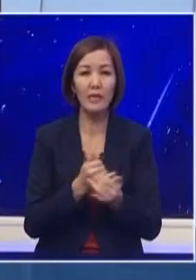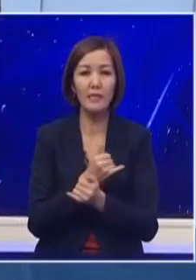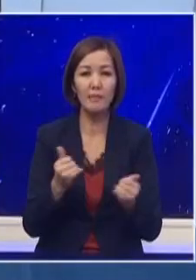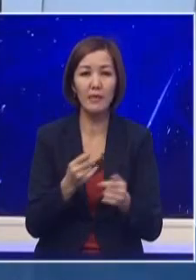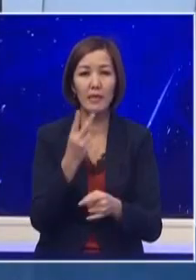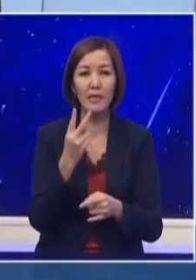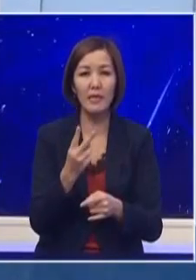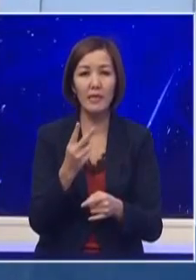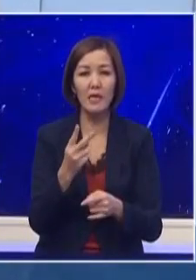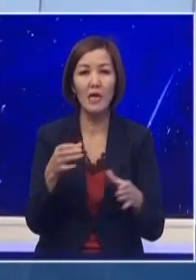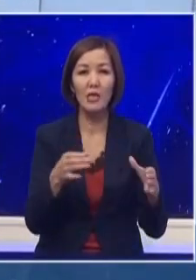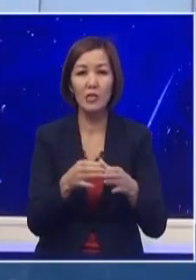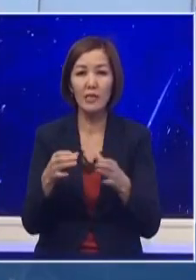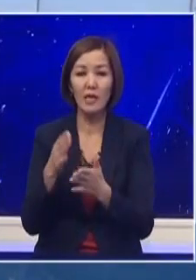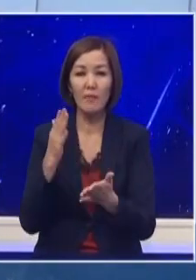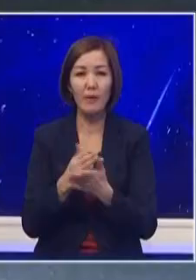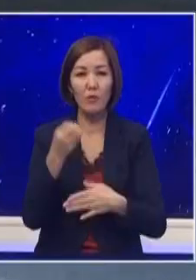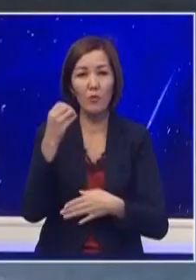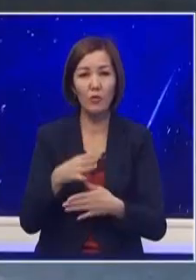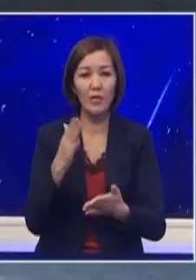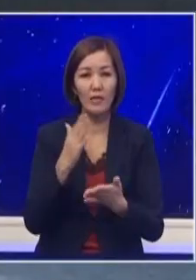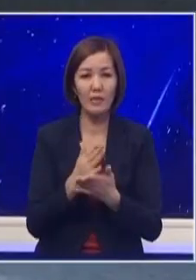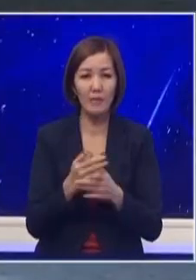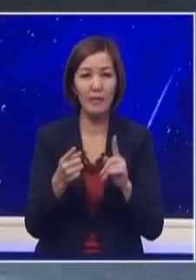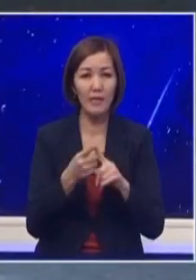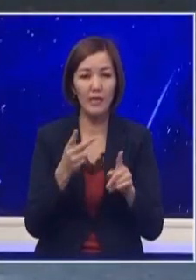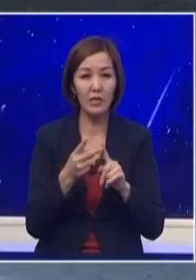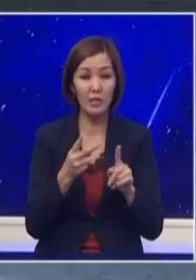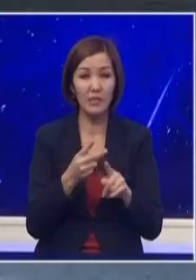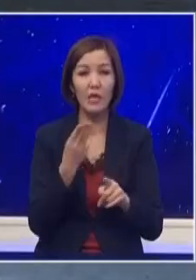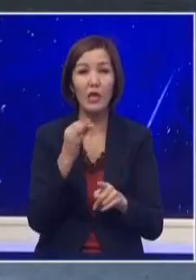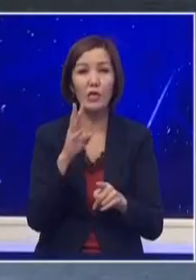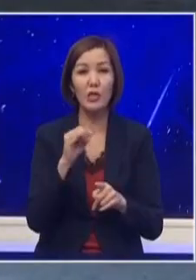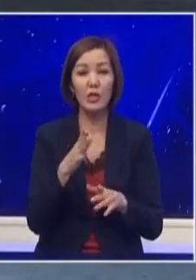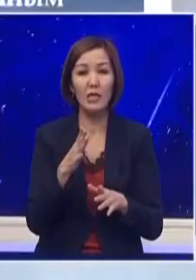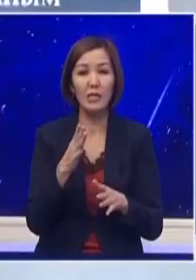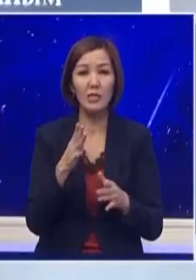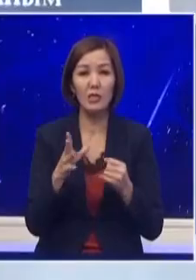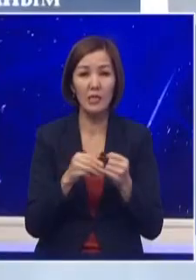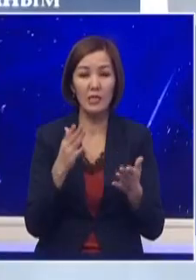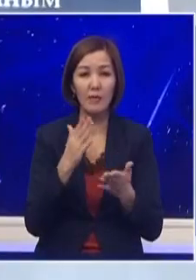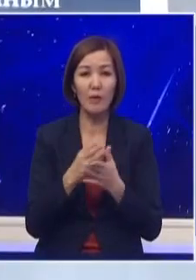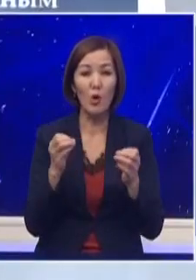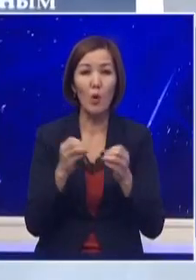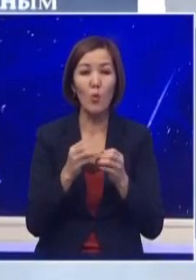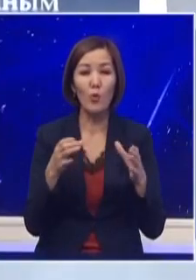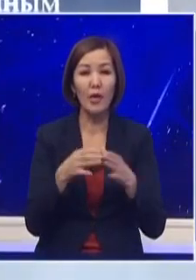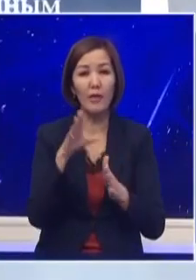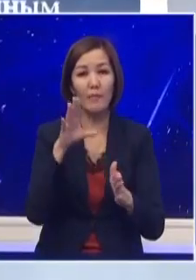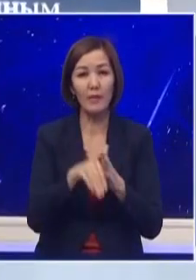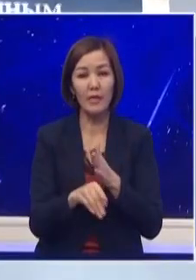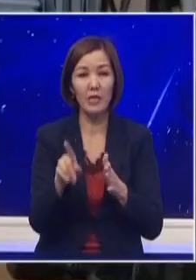екі жасақ бар. Оның бірі облыс орталығында орналасса, енді бірі Шенгелдің ентінде. Әр жасақта 10 адамнан, солардың бірі